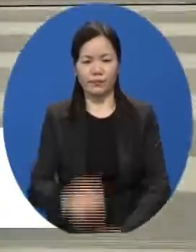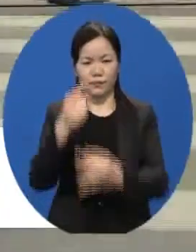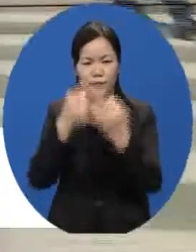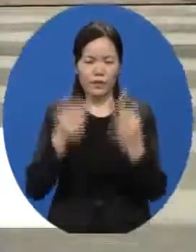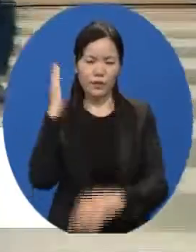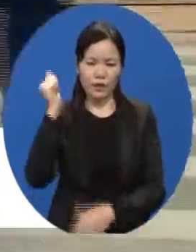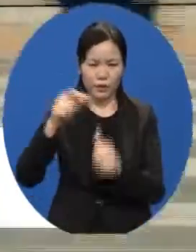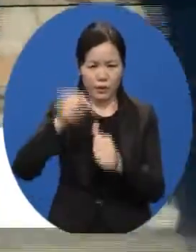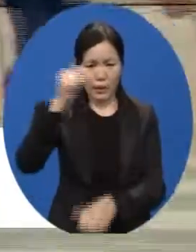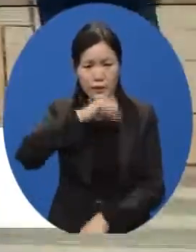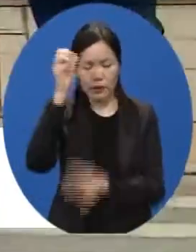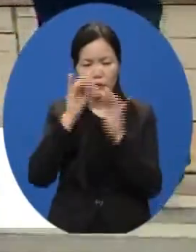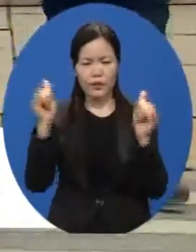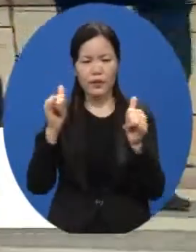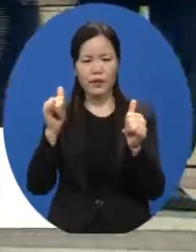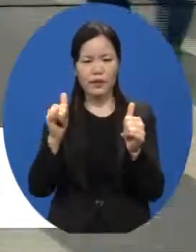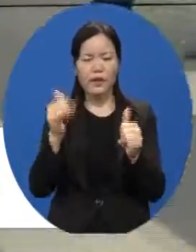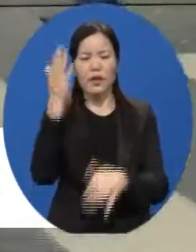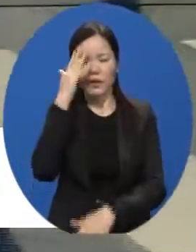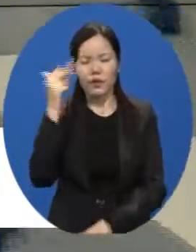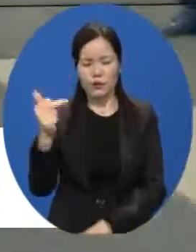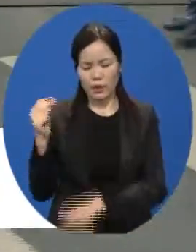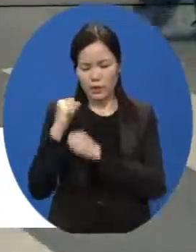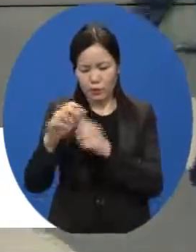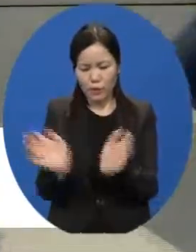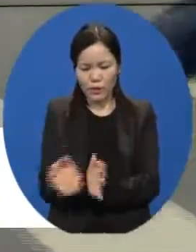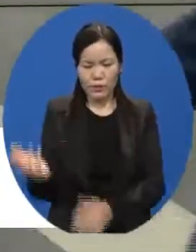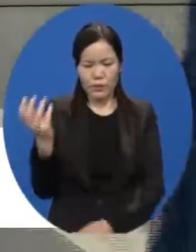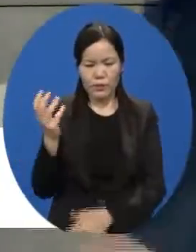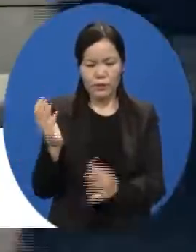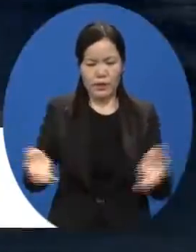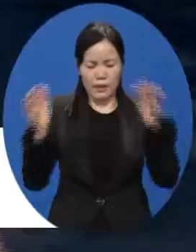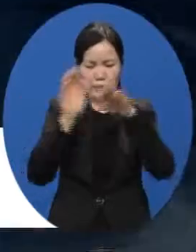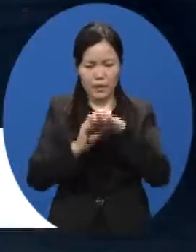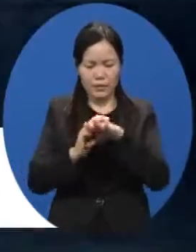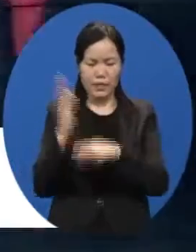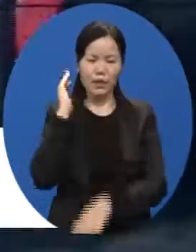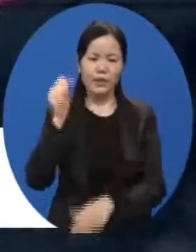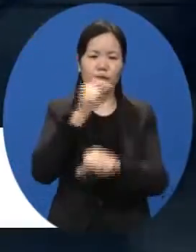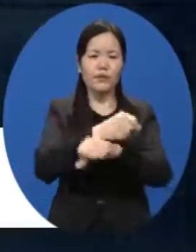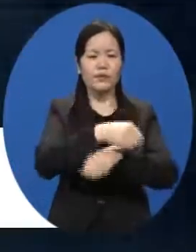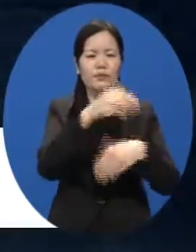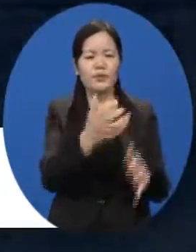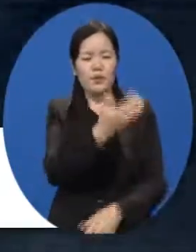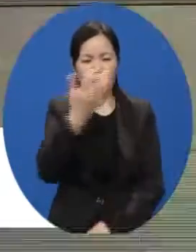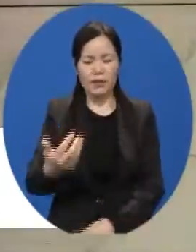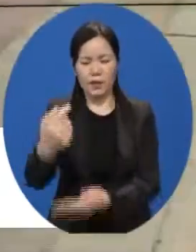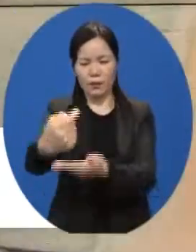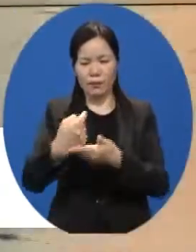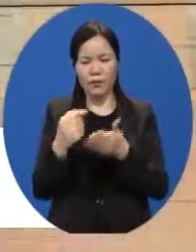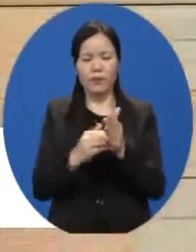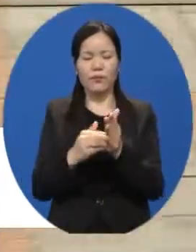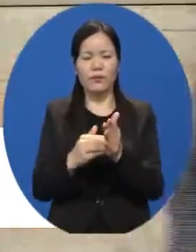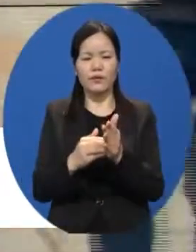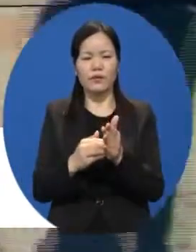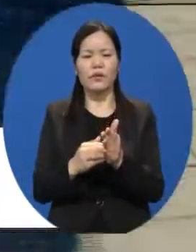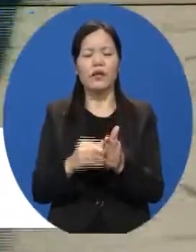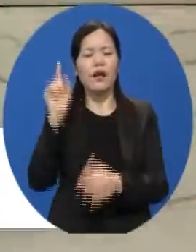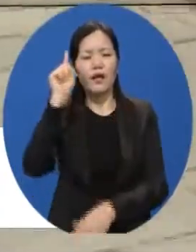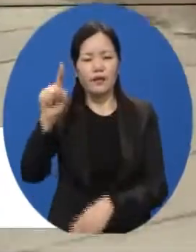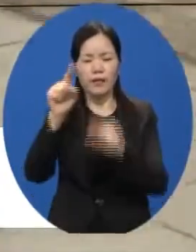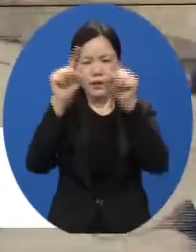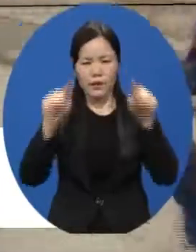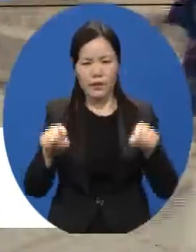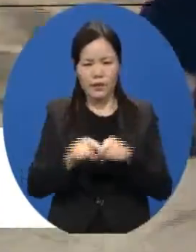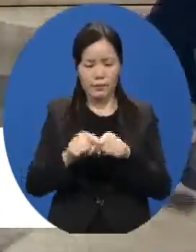윤석열 대통령 당선인이 용산 국방부 청사로 대통령 집무실을 이전하는 방안을 보고받았습니다. 인수위원회는 내일